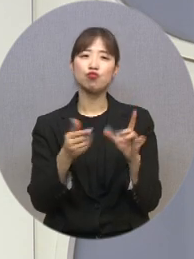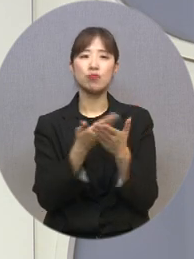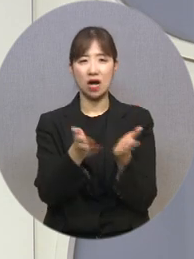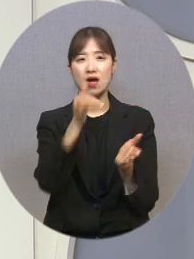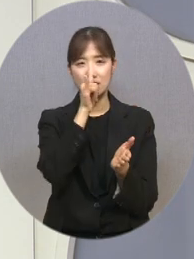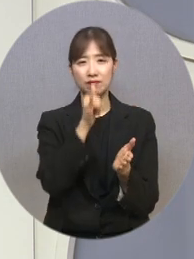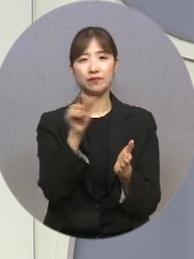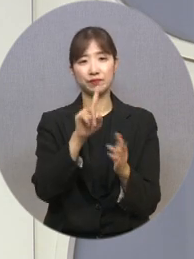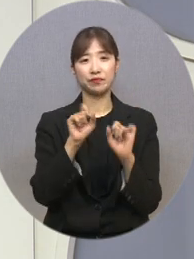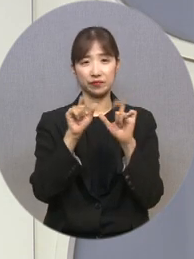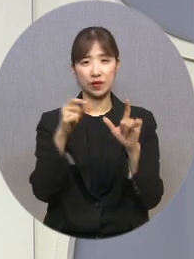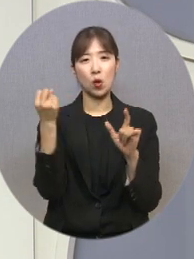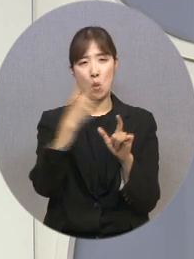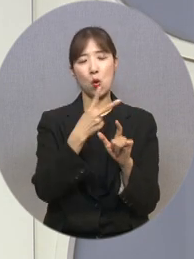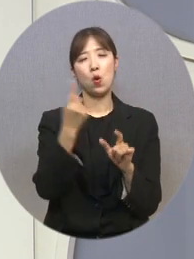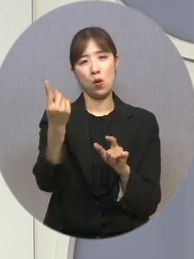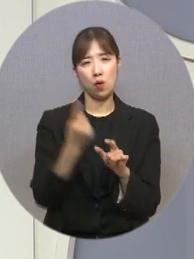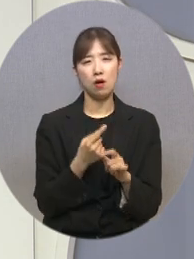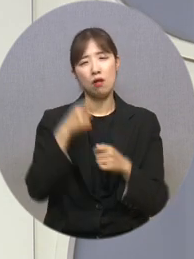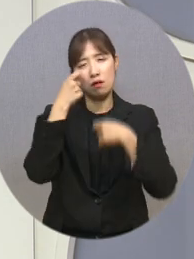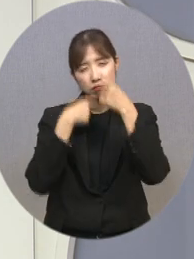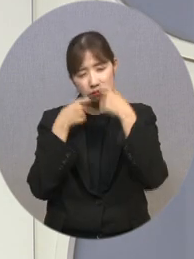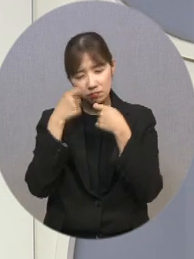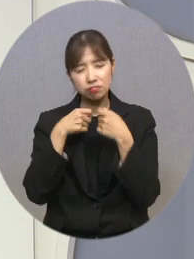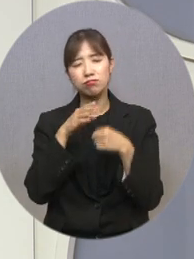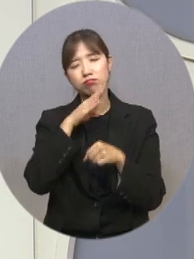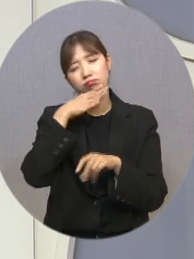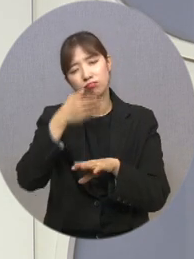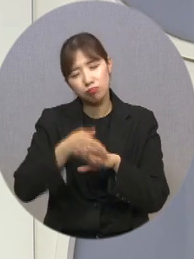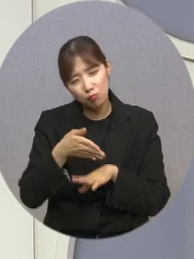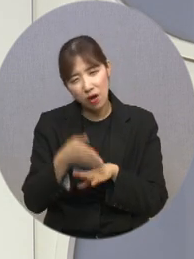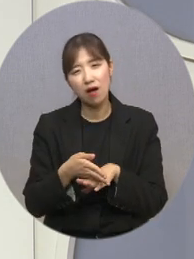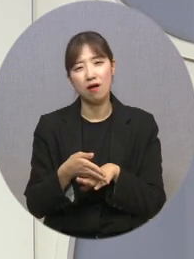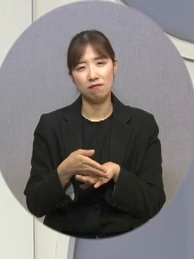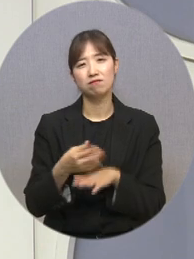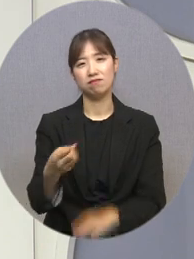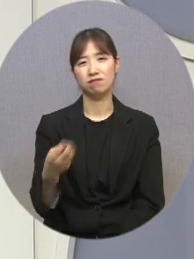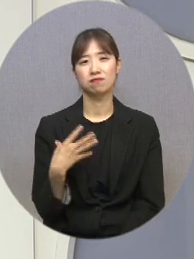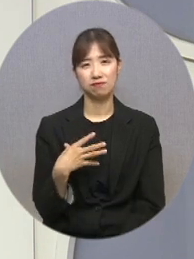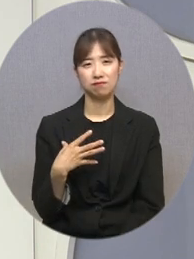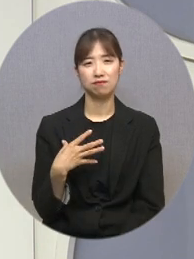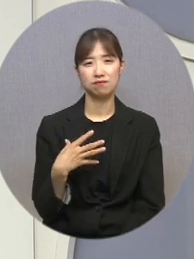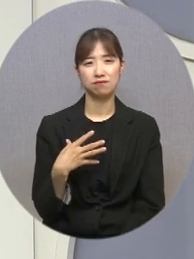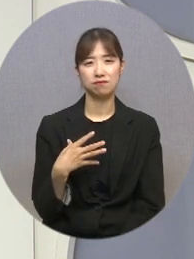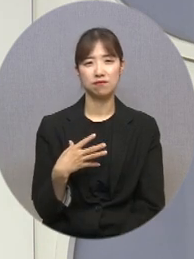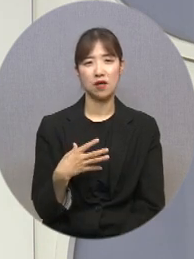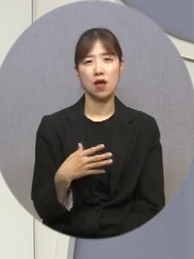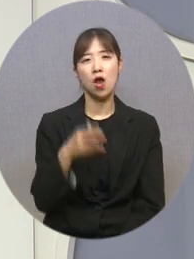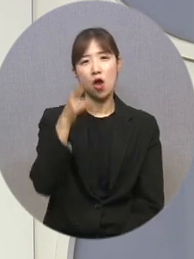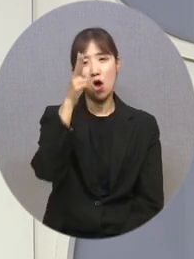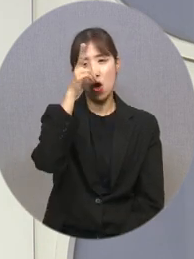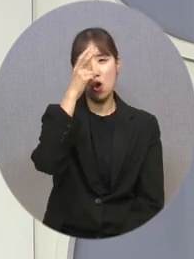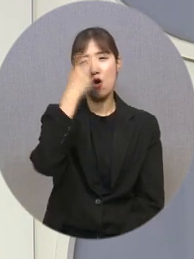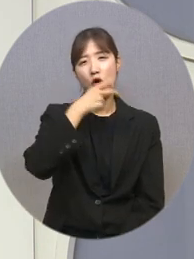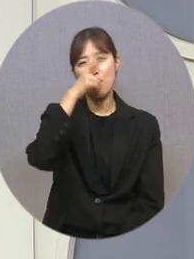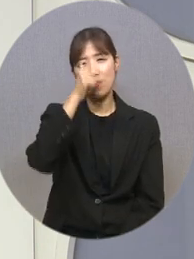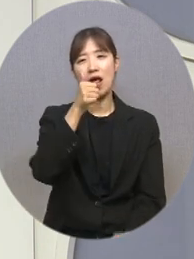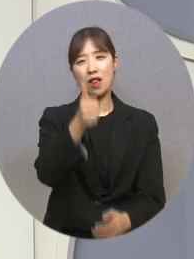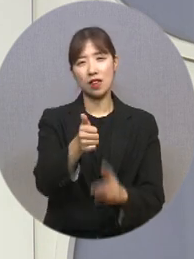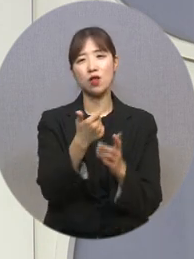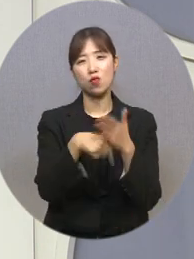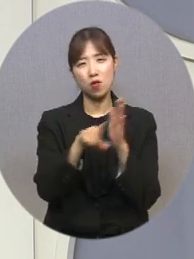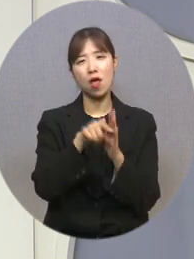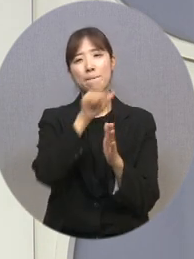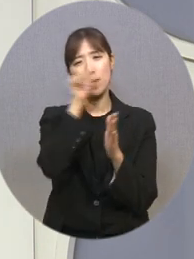다시 찾아와서 저보고 이제 눈물을 흘리면서 너무 고맙다고 그렇게 얘기를 하더라고요. 그러면서 검사님을 위해서 평생